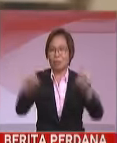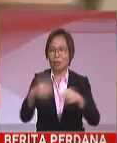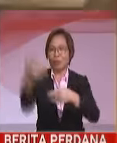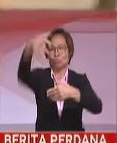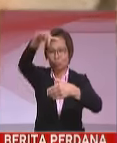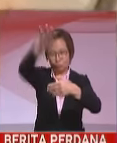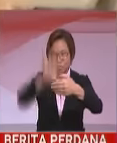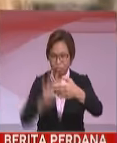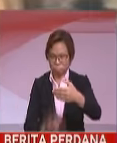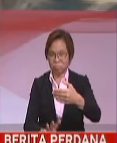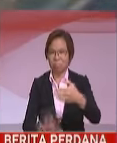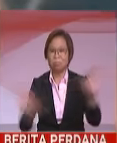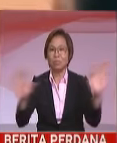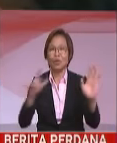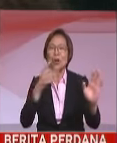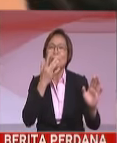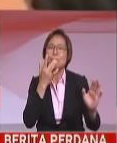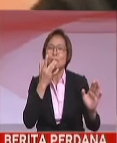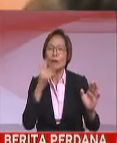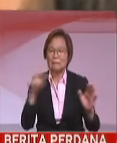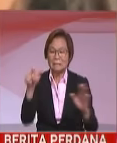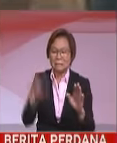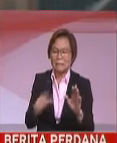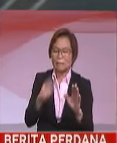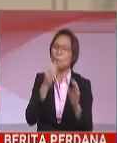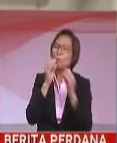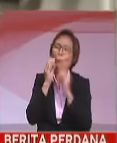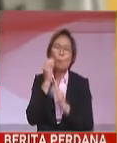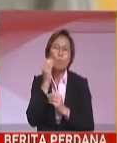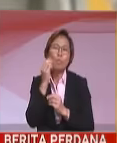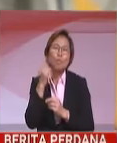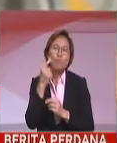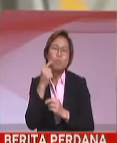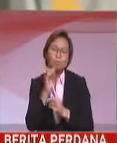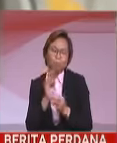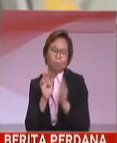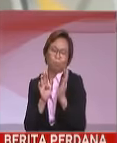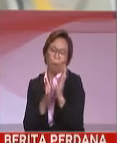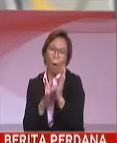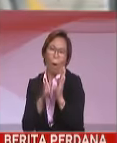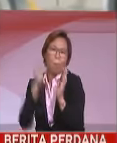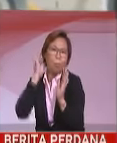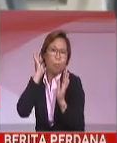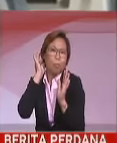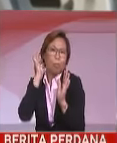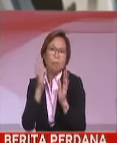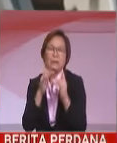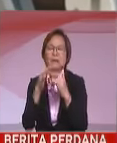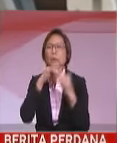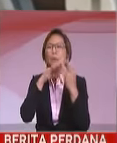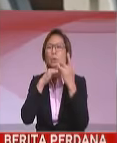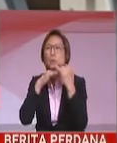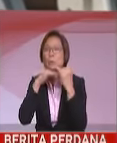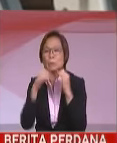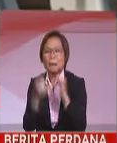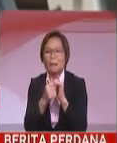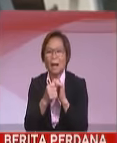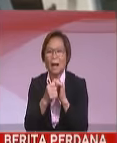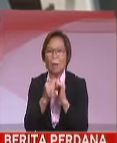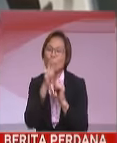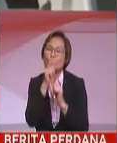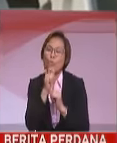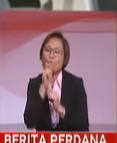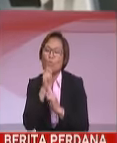ini bertindak melekatkan gula-gula getah pada rambut wanita itu. Individu terbabit turut mengotori rambut wanita itu dengan lollipop